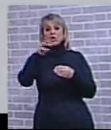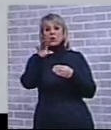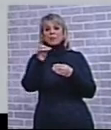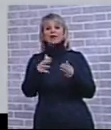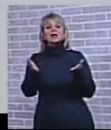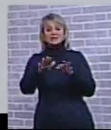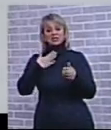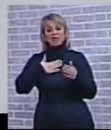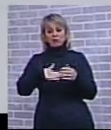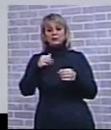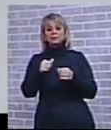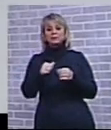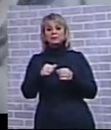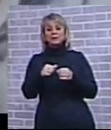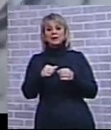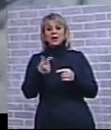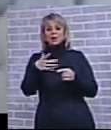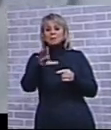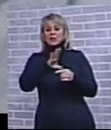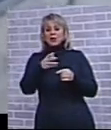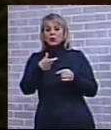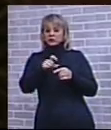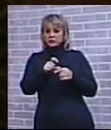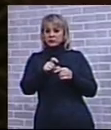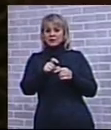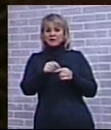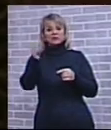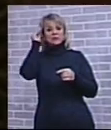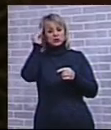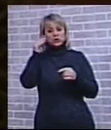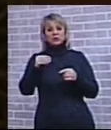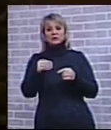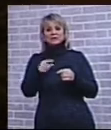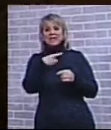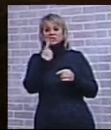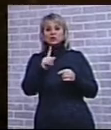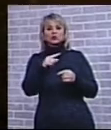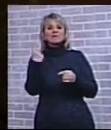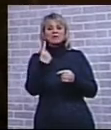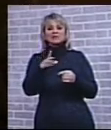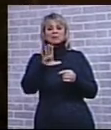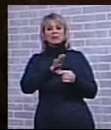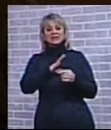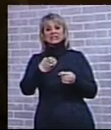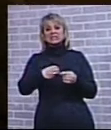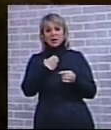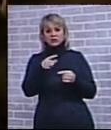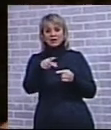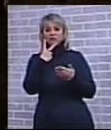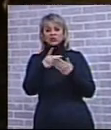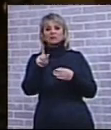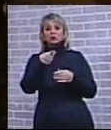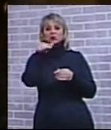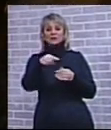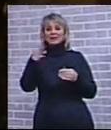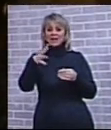Миронова остался доволен. Он был очень впечатлен. Сказал, что ему впервые стало страшно, увидев то, что